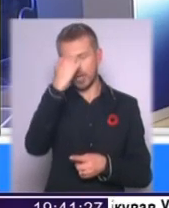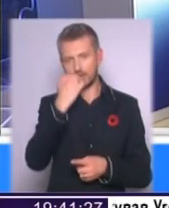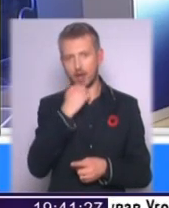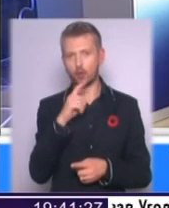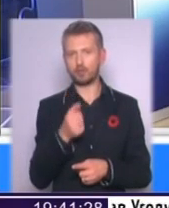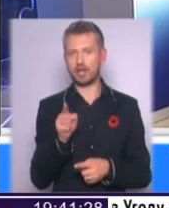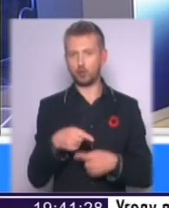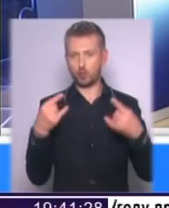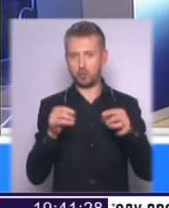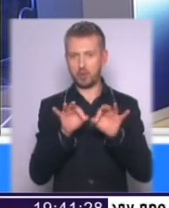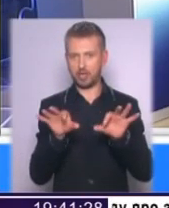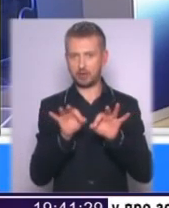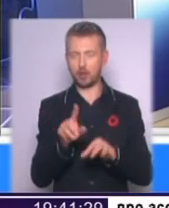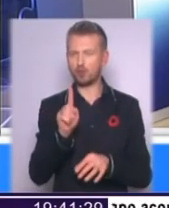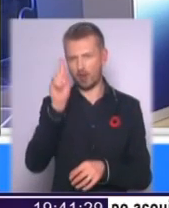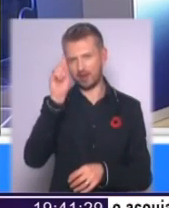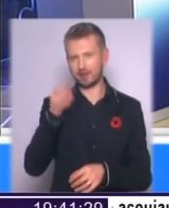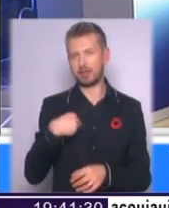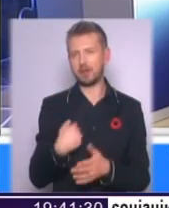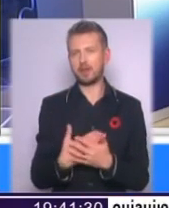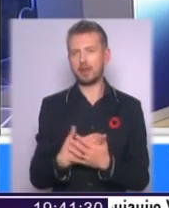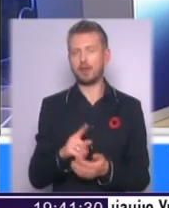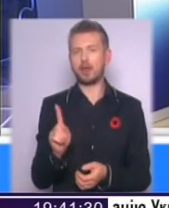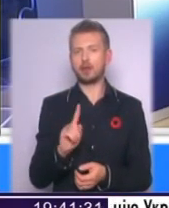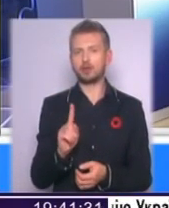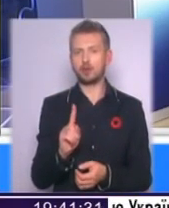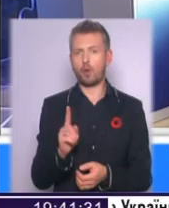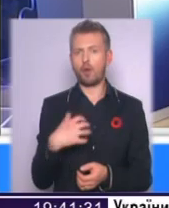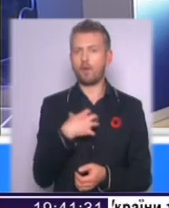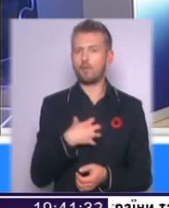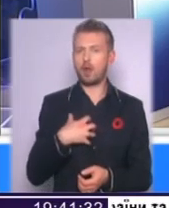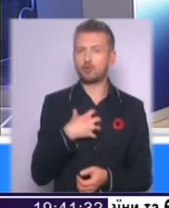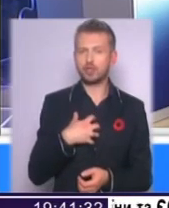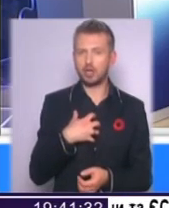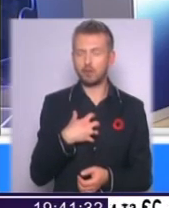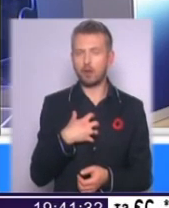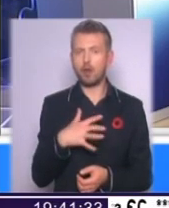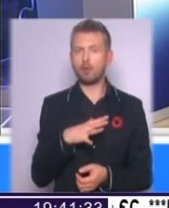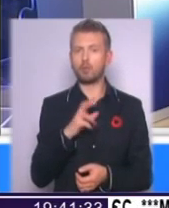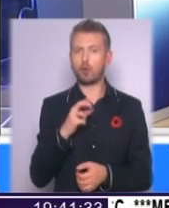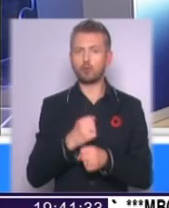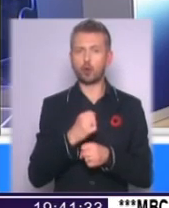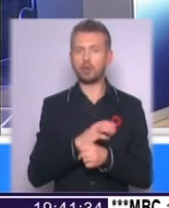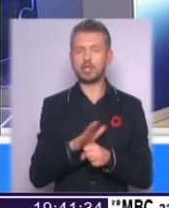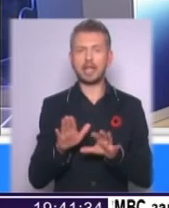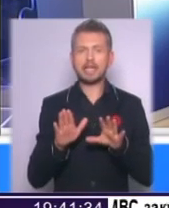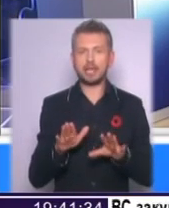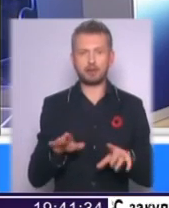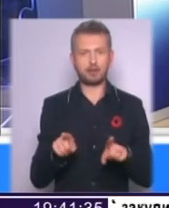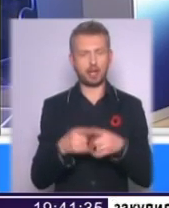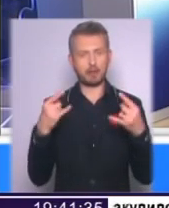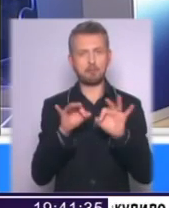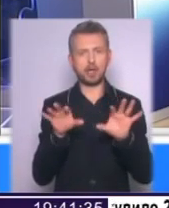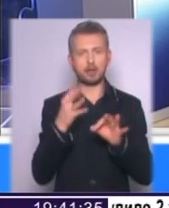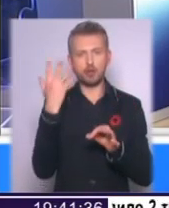цю передачу. Але, знаєте, мені здається, що важливо було б зробити не тільки такі передачі,